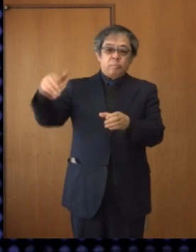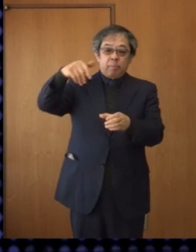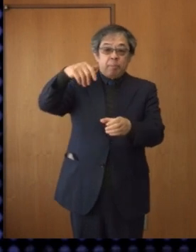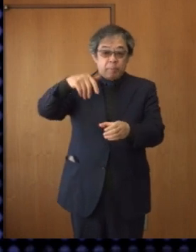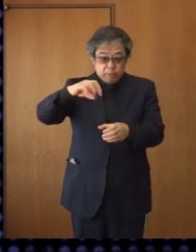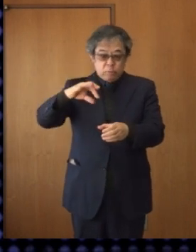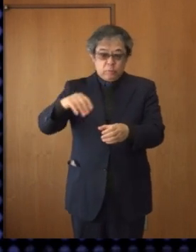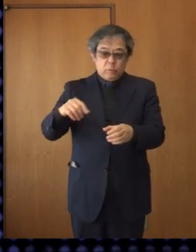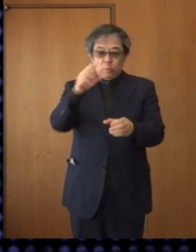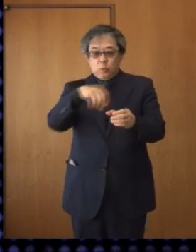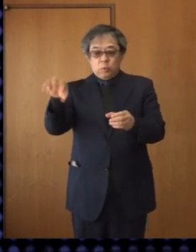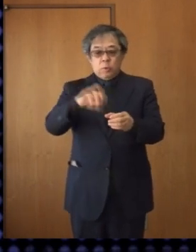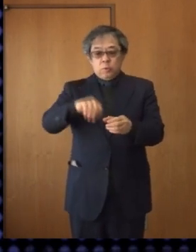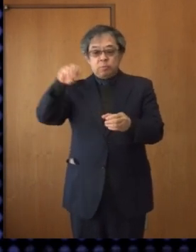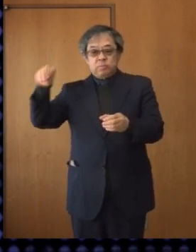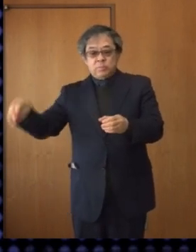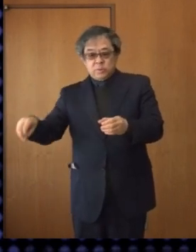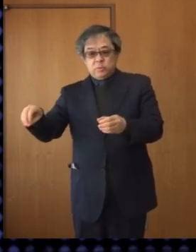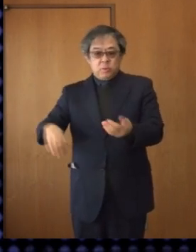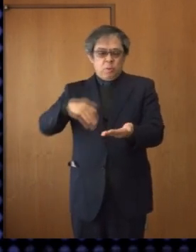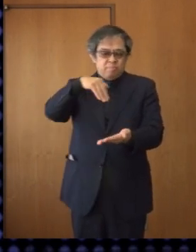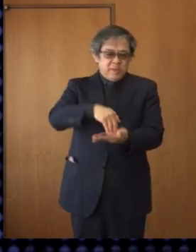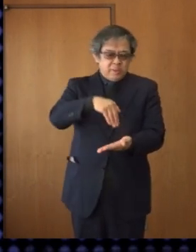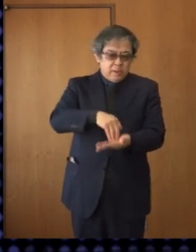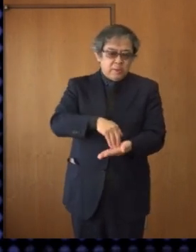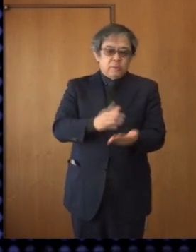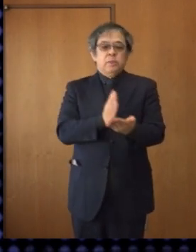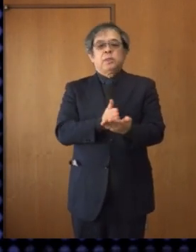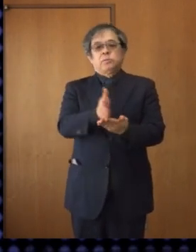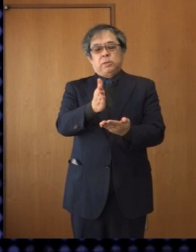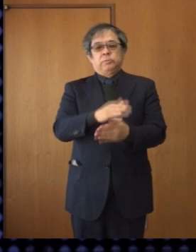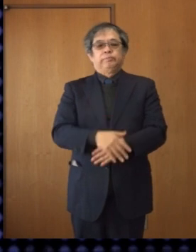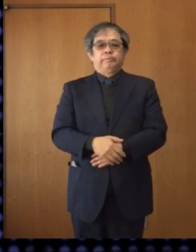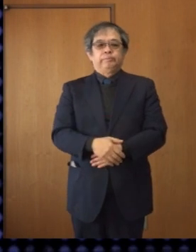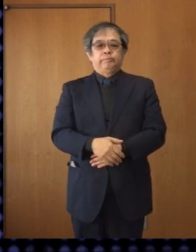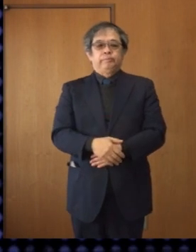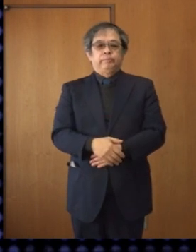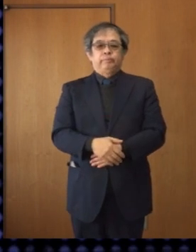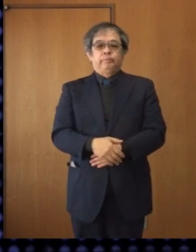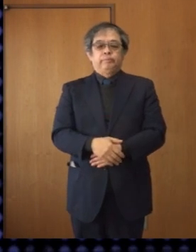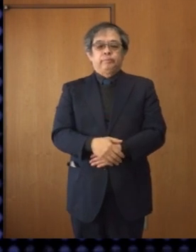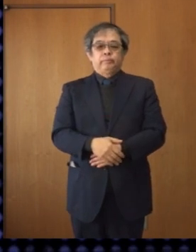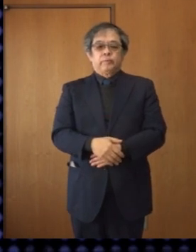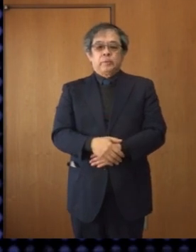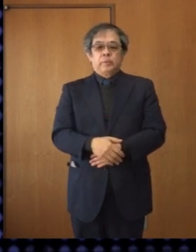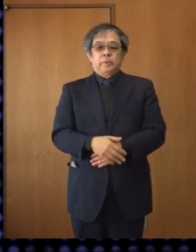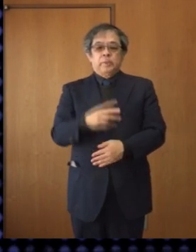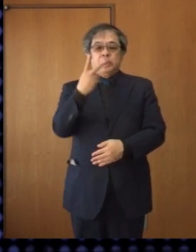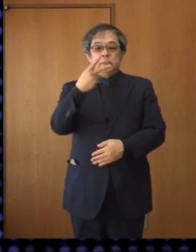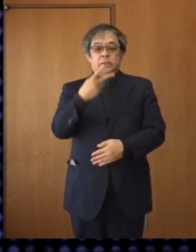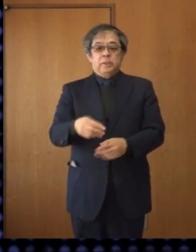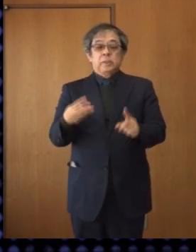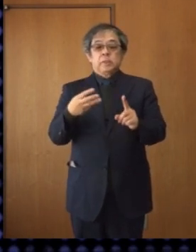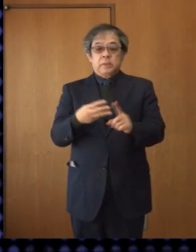ポン、ペットボトルの分別の徹底がスタートしました。2日には